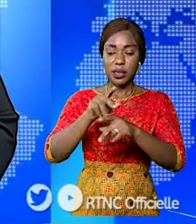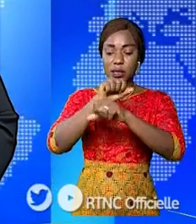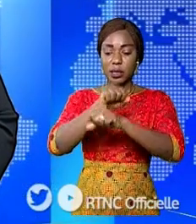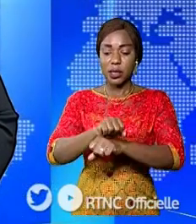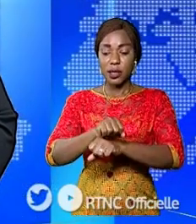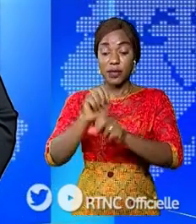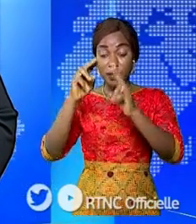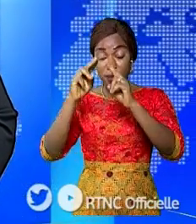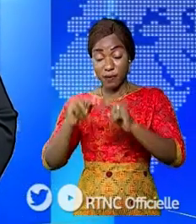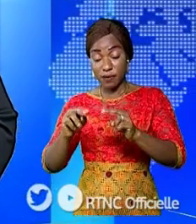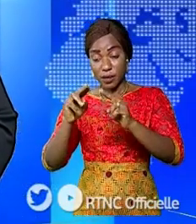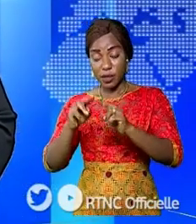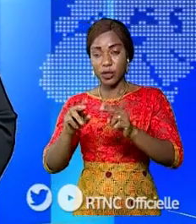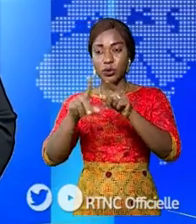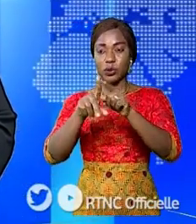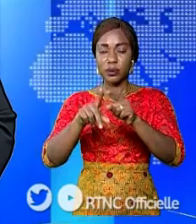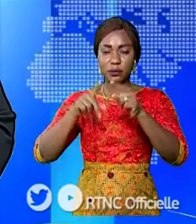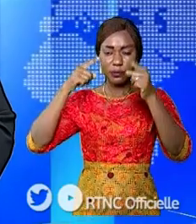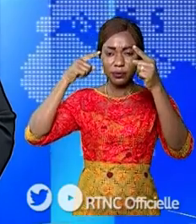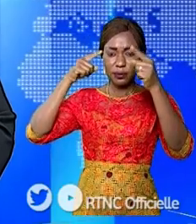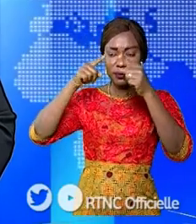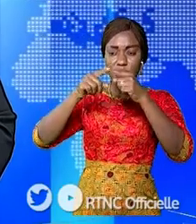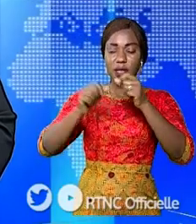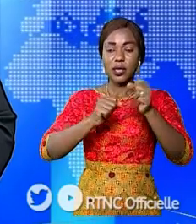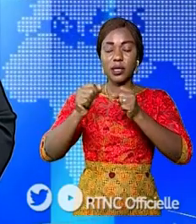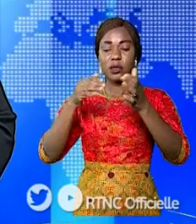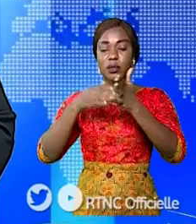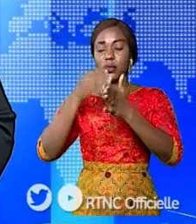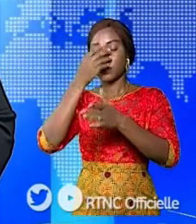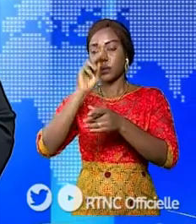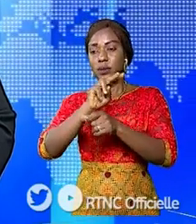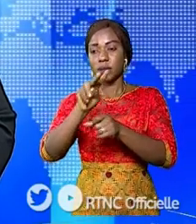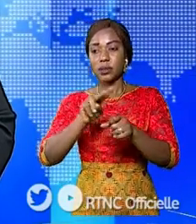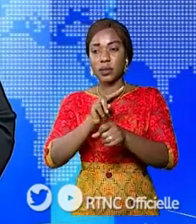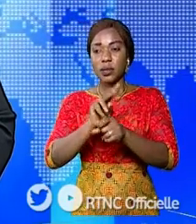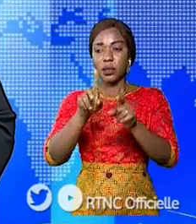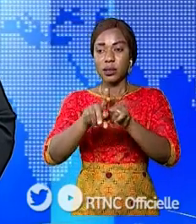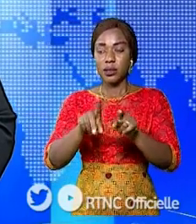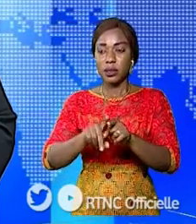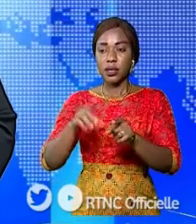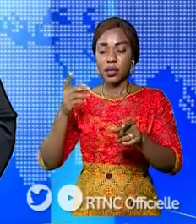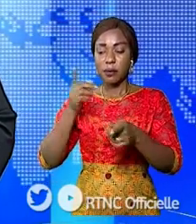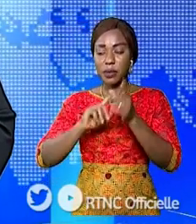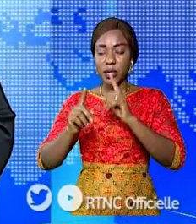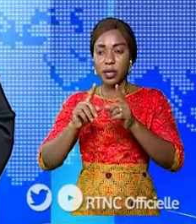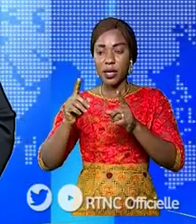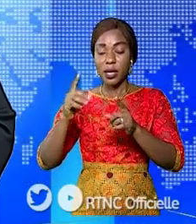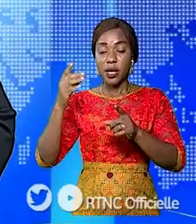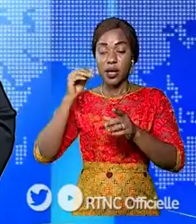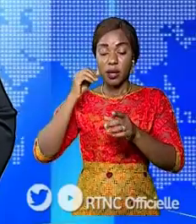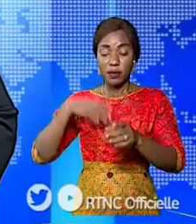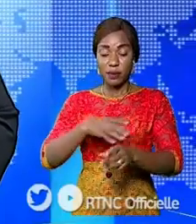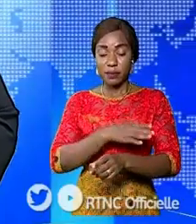et troisième journée ont été focalisés sur la lutte contre la COVID-19 avec un accent sur la pharmacopée africaine, nous